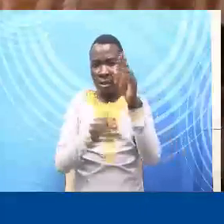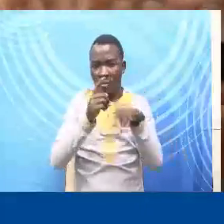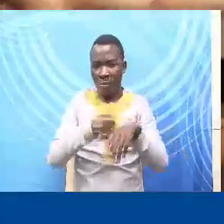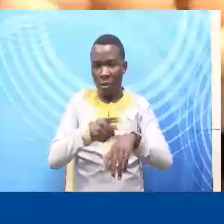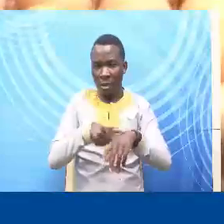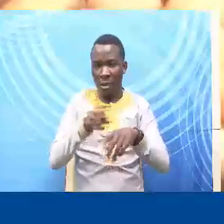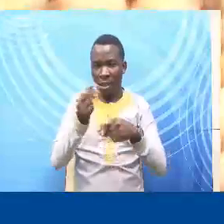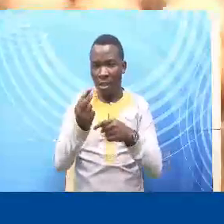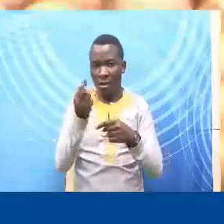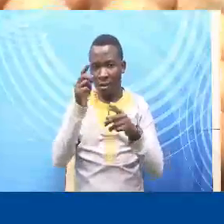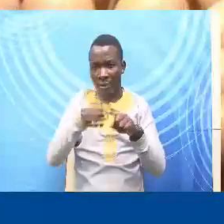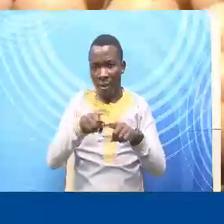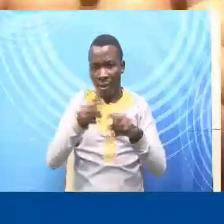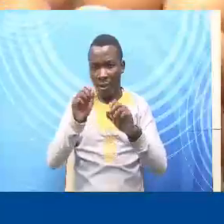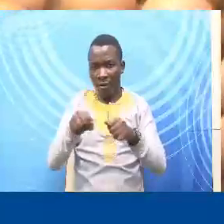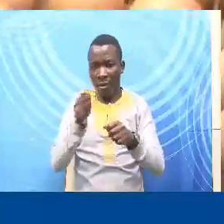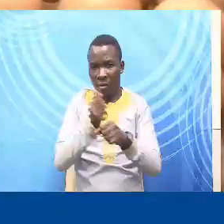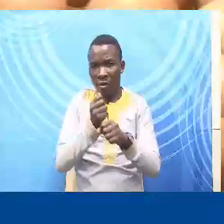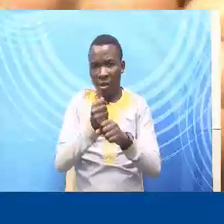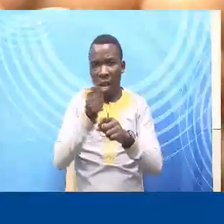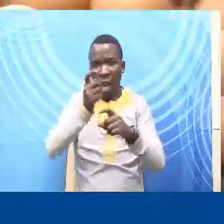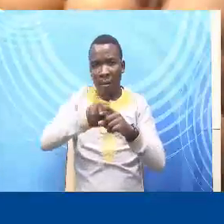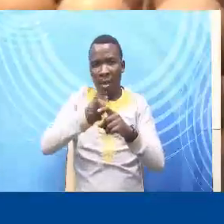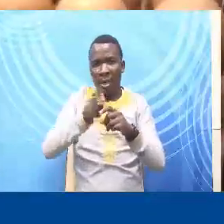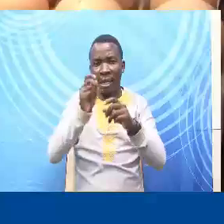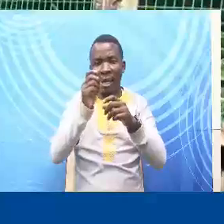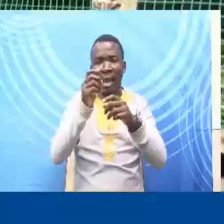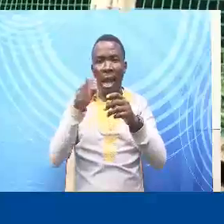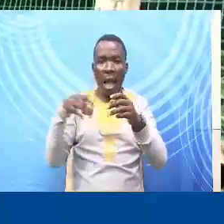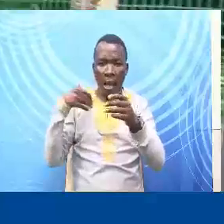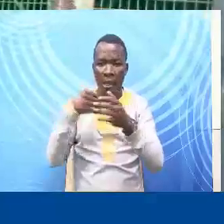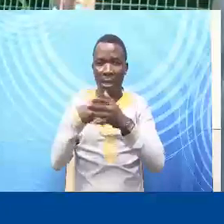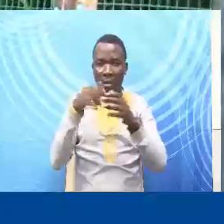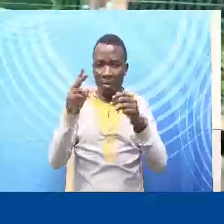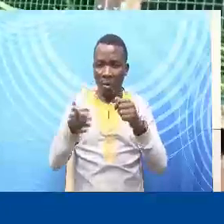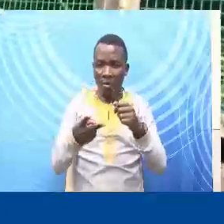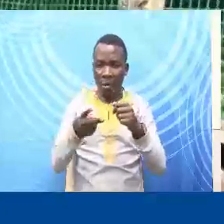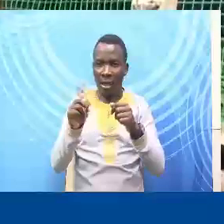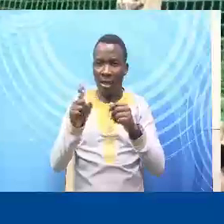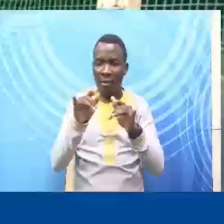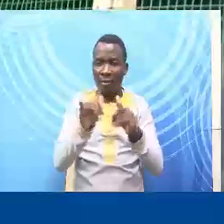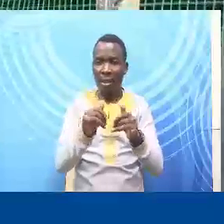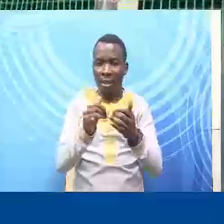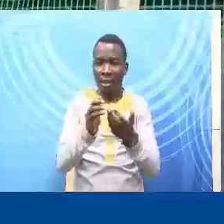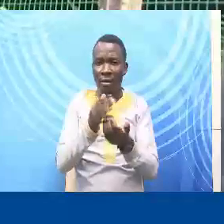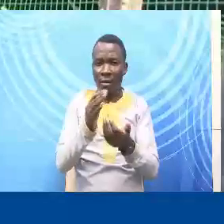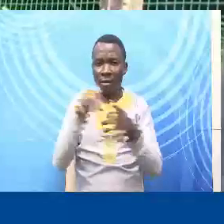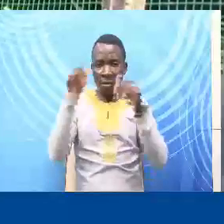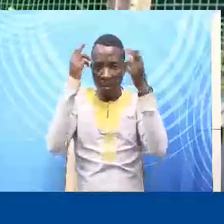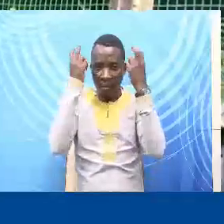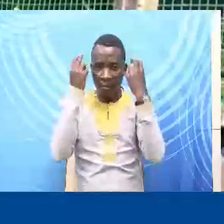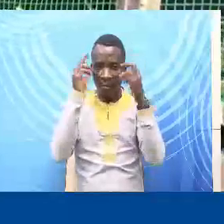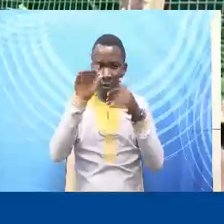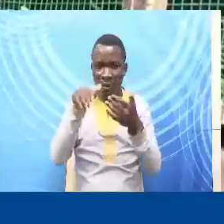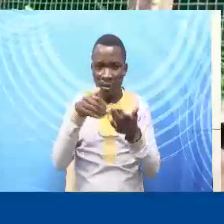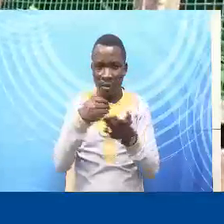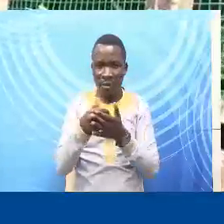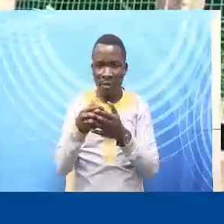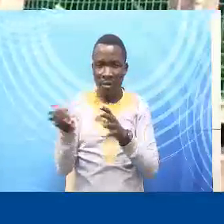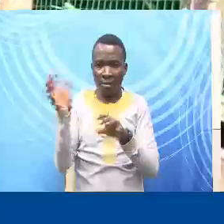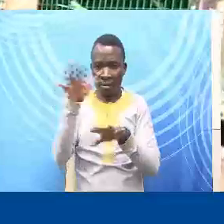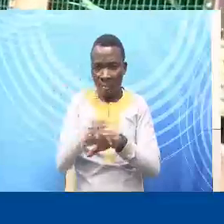bitewe n'uko ushobora guturaga amagi ashobora no kugera ku 200,000. Ntibyasiganye n'ubworozi bw'inkwavu, dore ko ibi byose babibumbiye